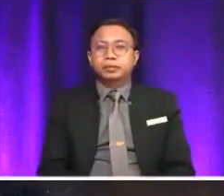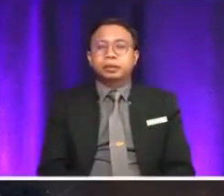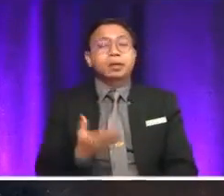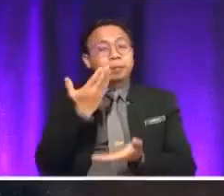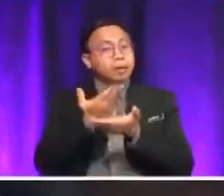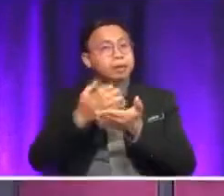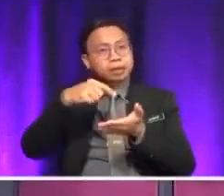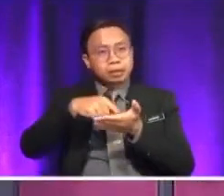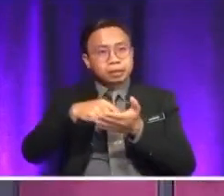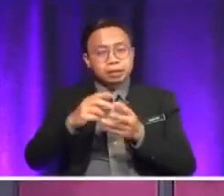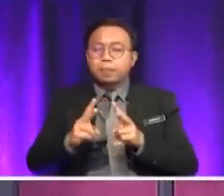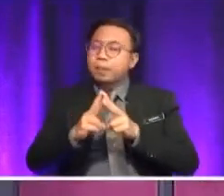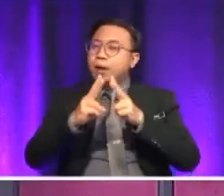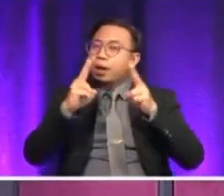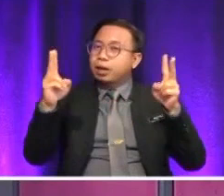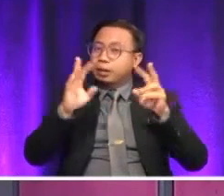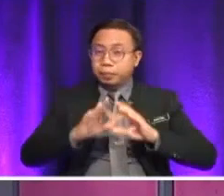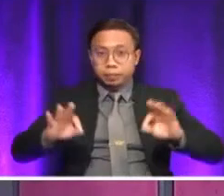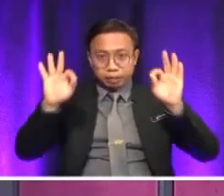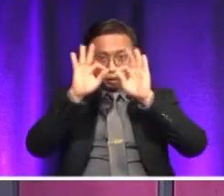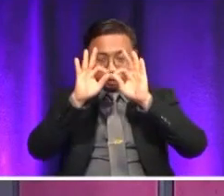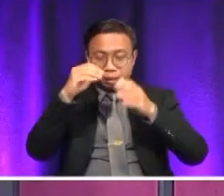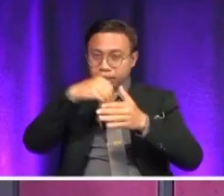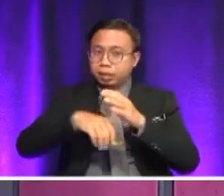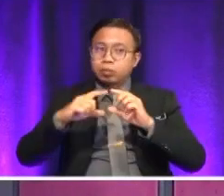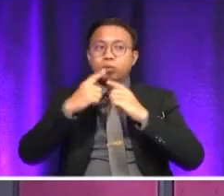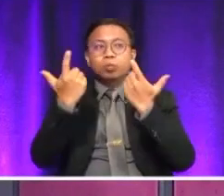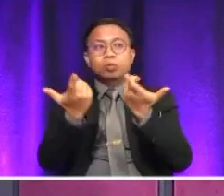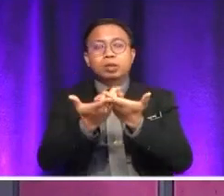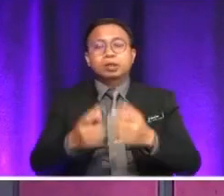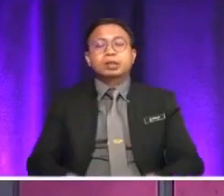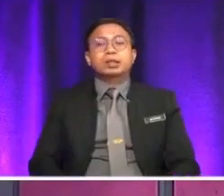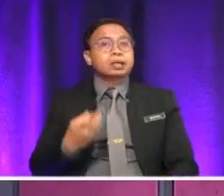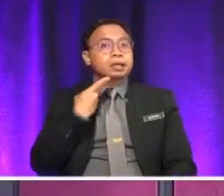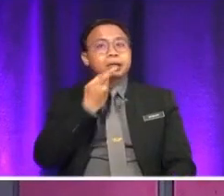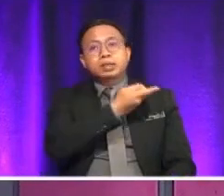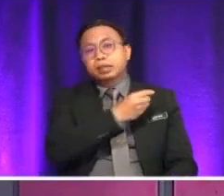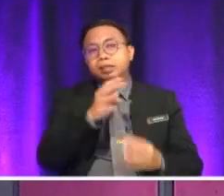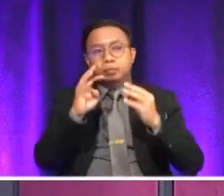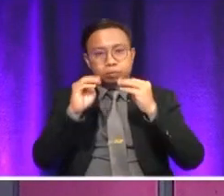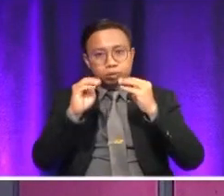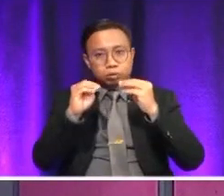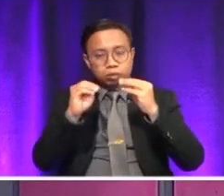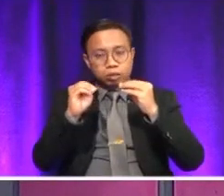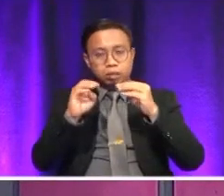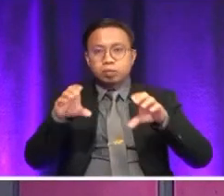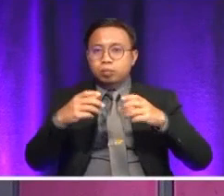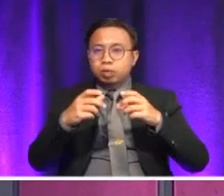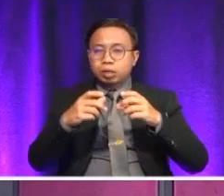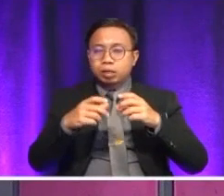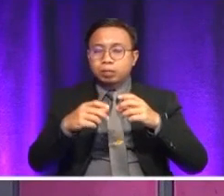Baik. Ini yang paling penting. Dalam kumpulan, dalam kita bermesyuarat ataupun membuat keputusan,